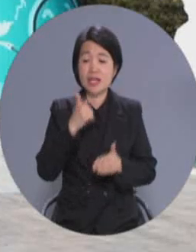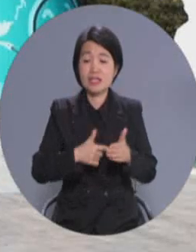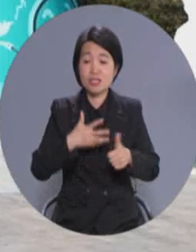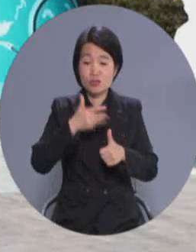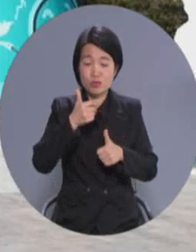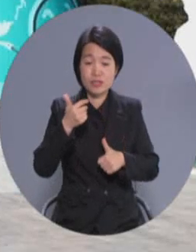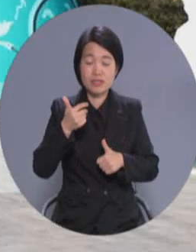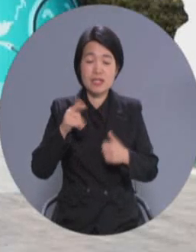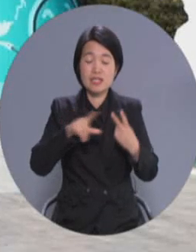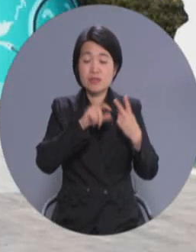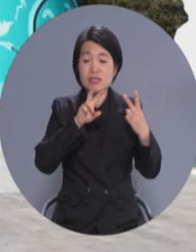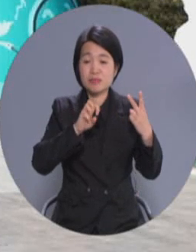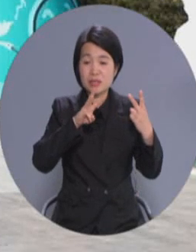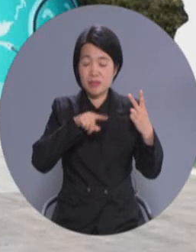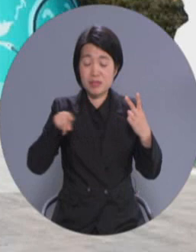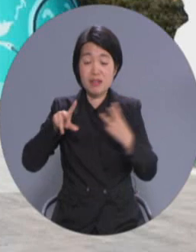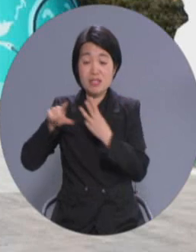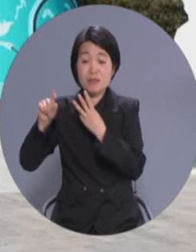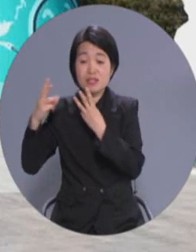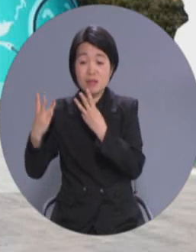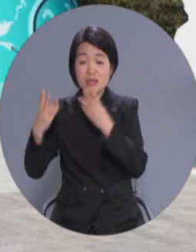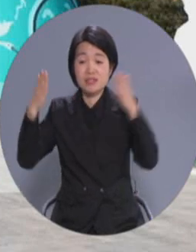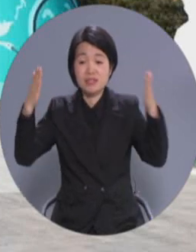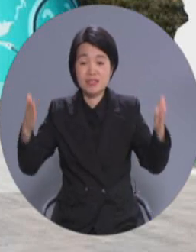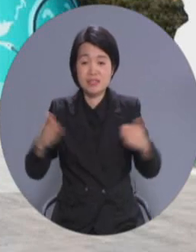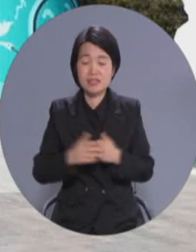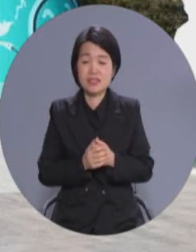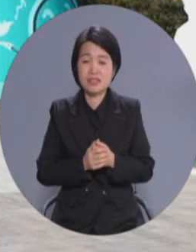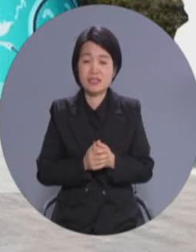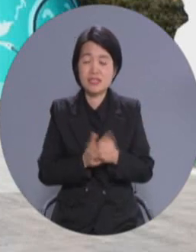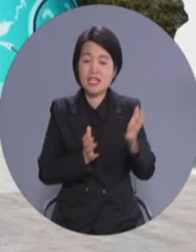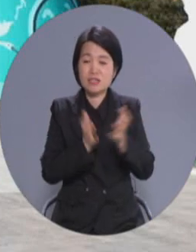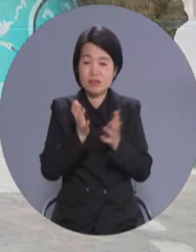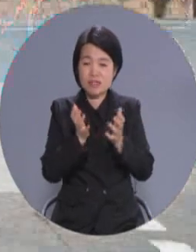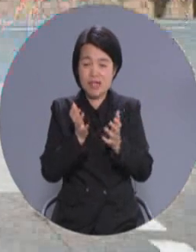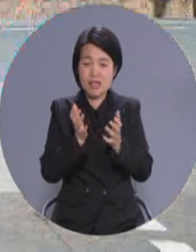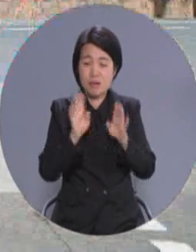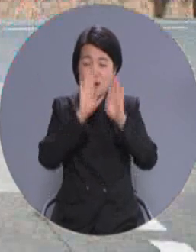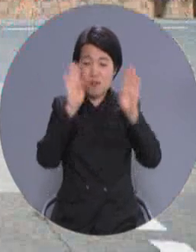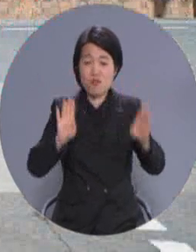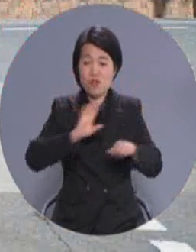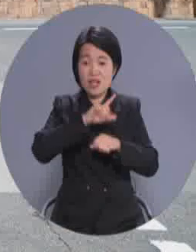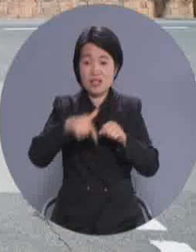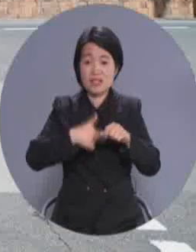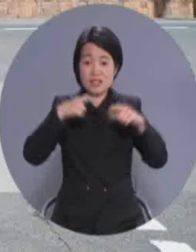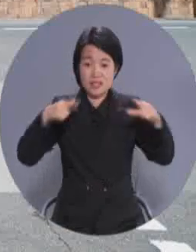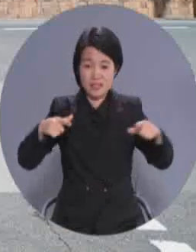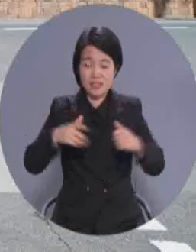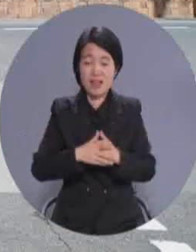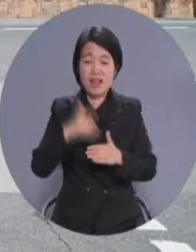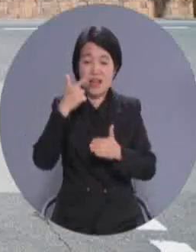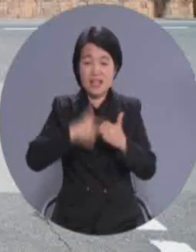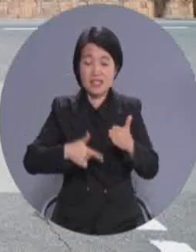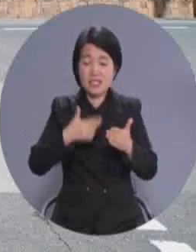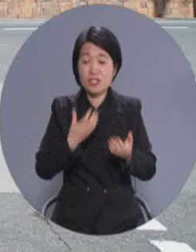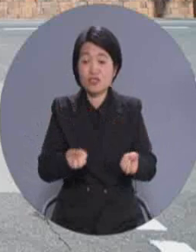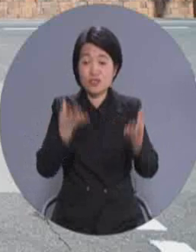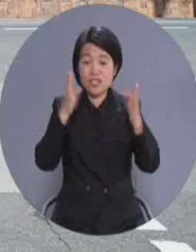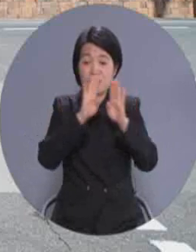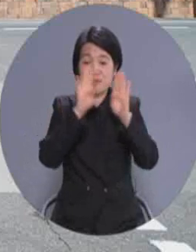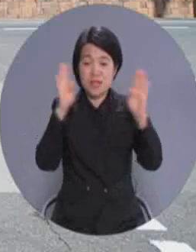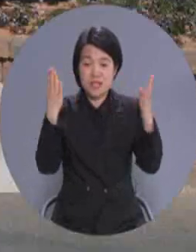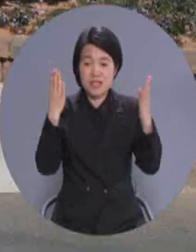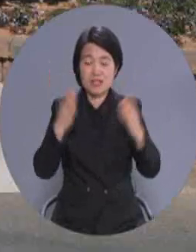강진구는 오는 23일부터 3월 3일까지 고려청자 박물관 일원에서 2024 강진 청자 축제를